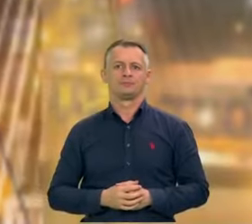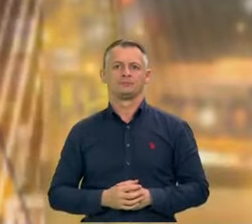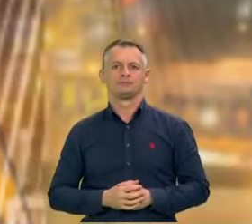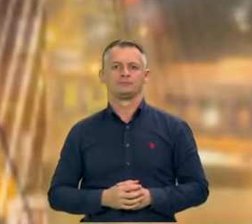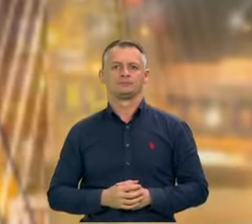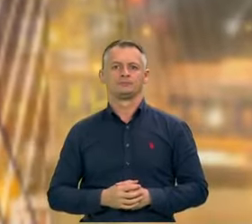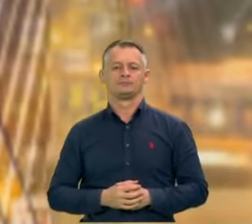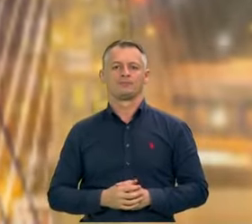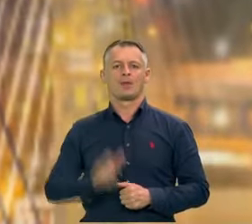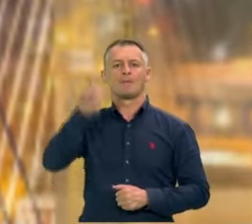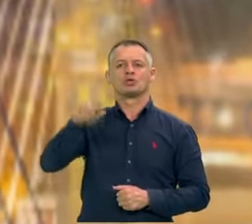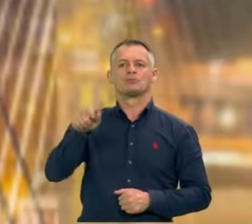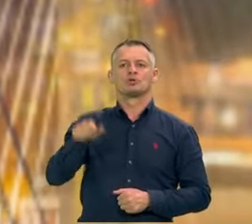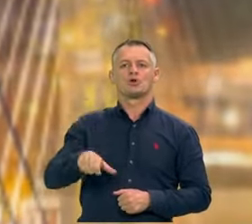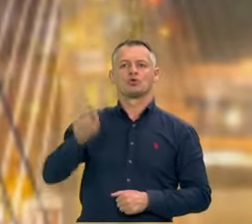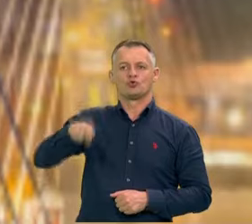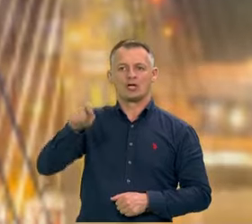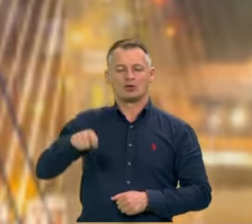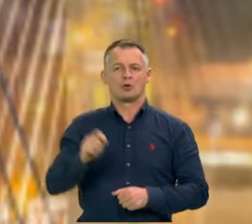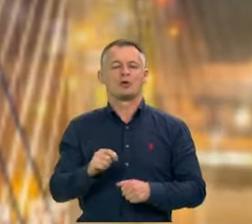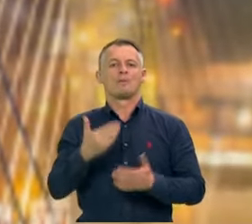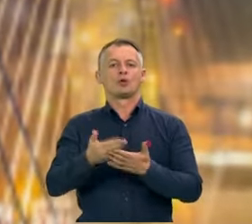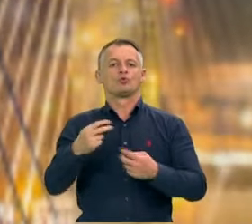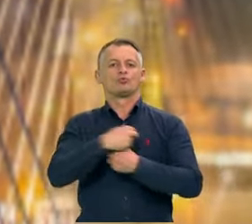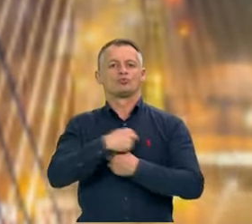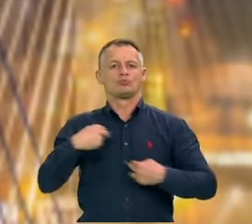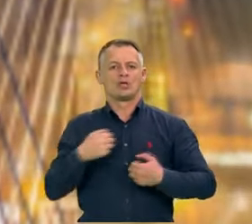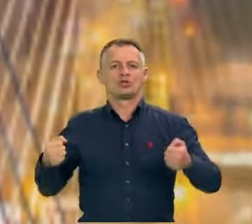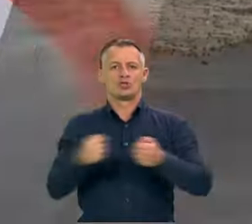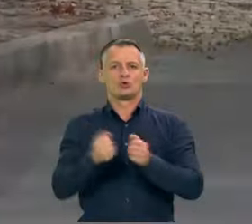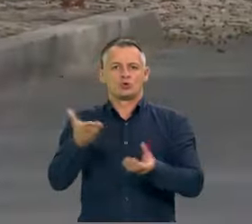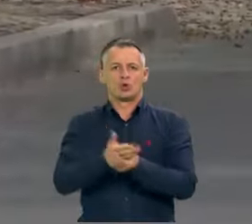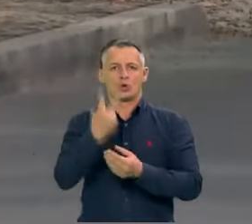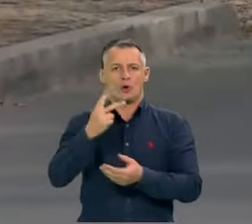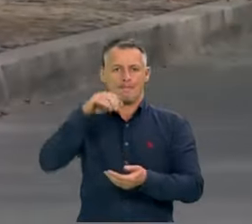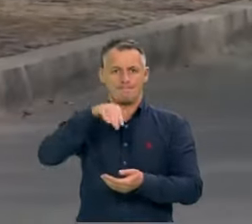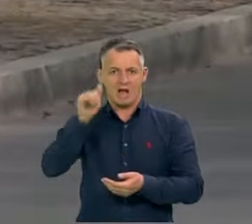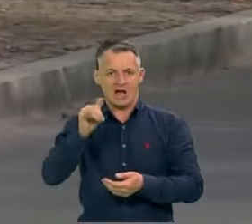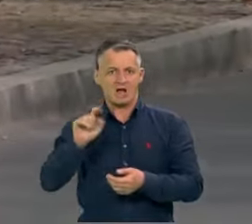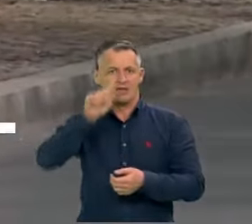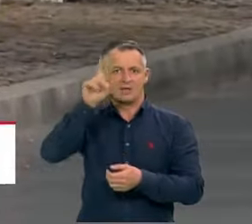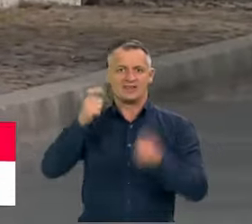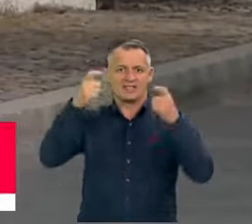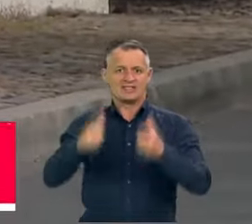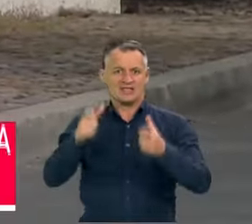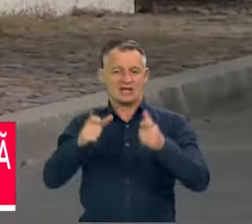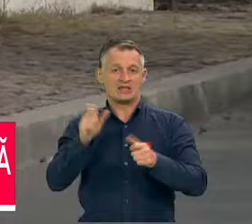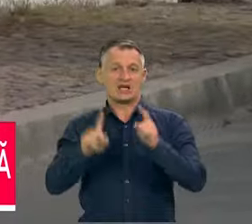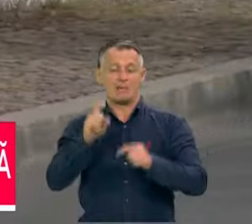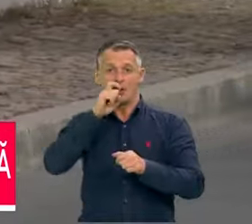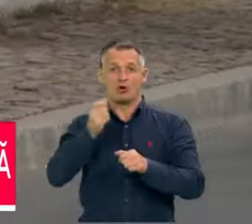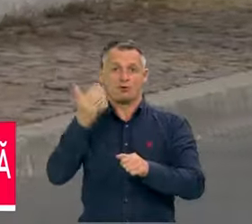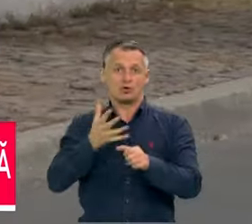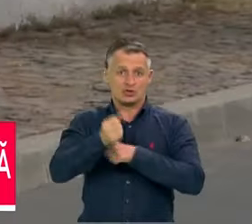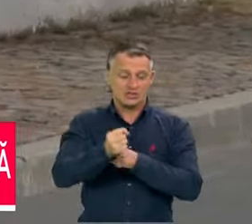oră judecătoarea care a judecat inițial dosarul accidentului de la 2 Mai și care a întrebat dacă este în sală și băiatul ucis în accident